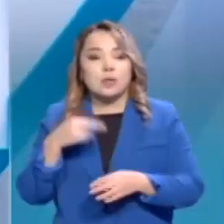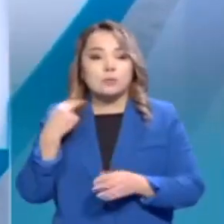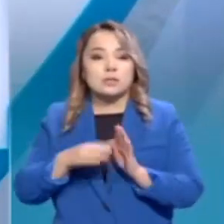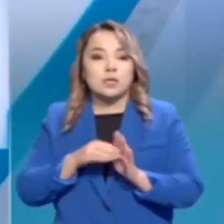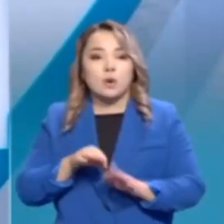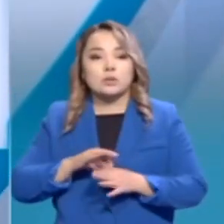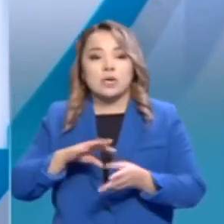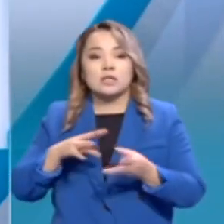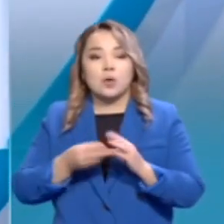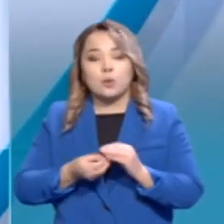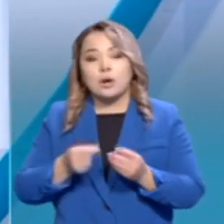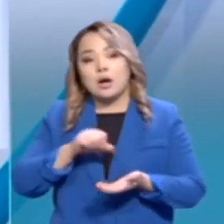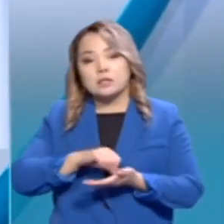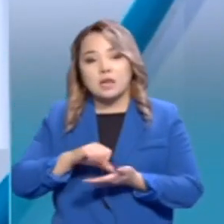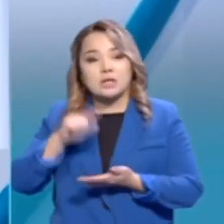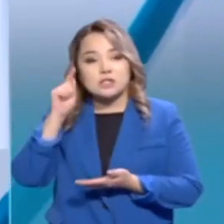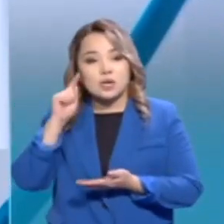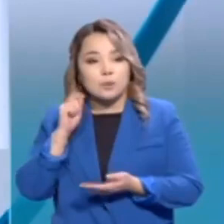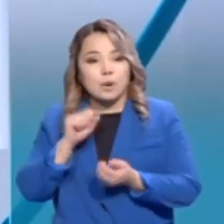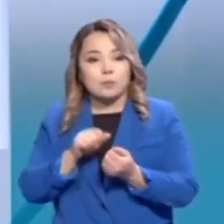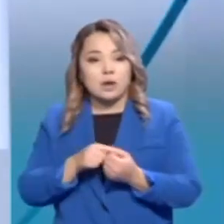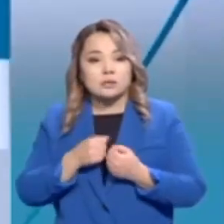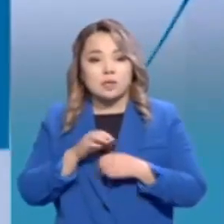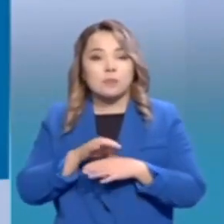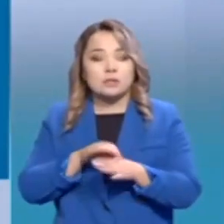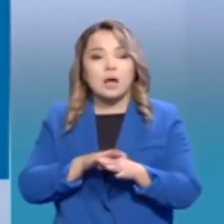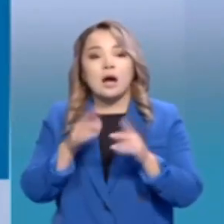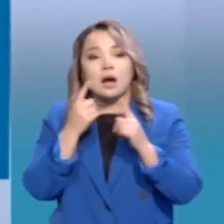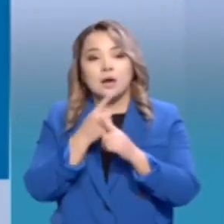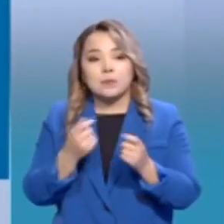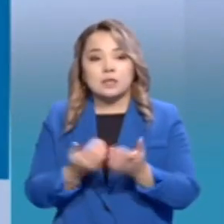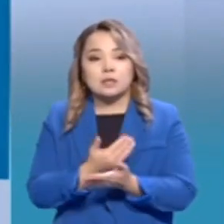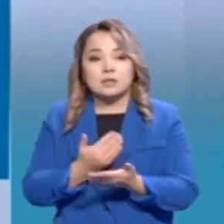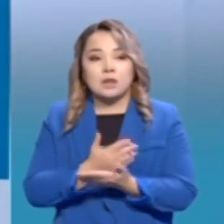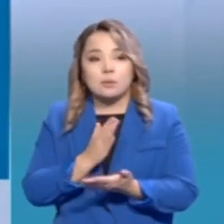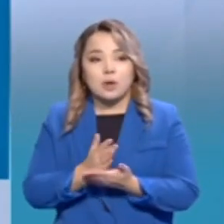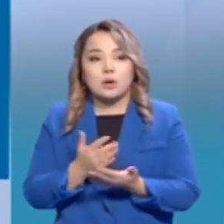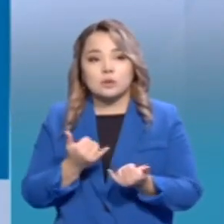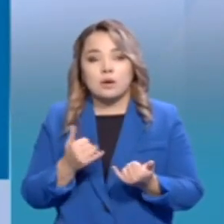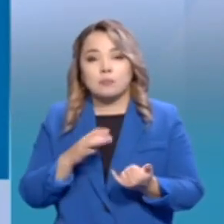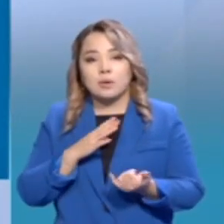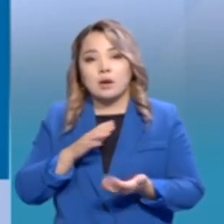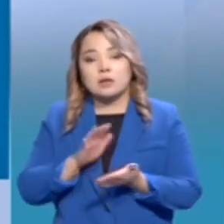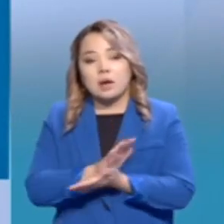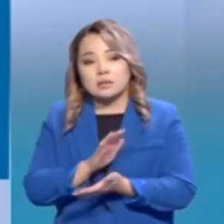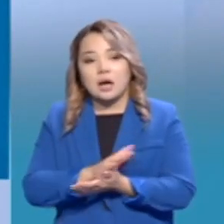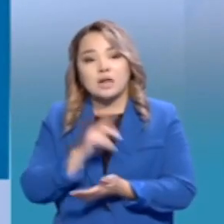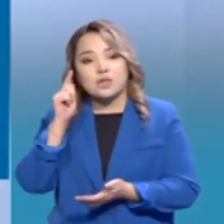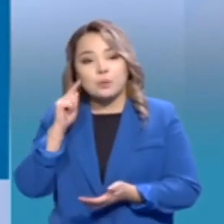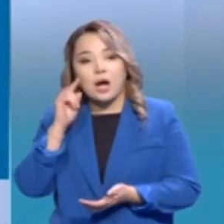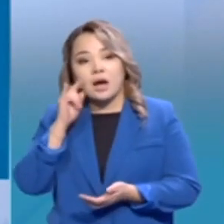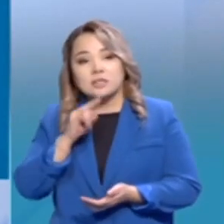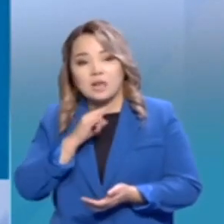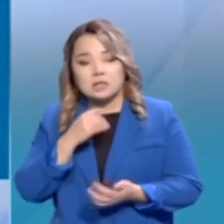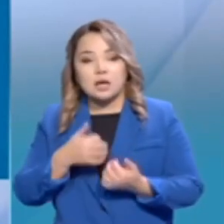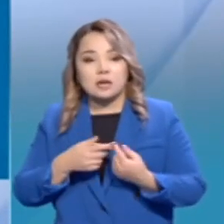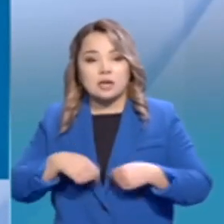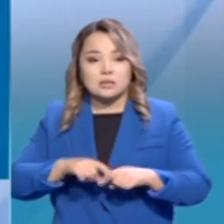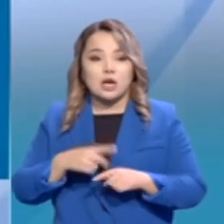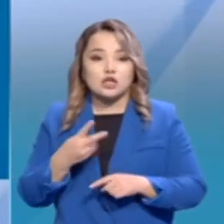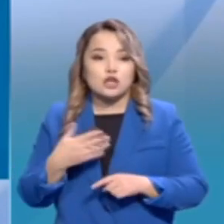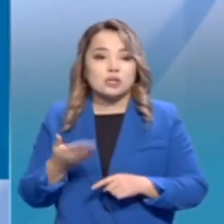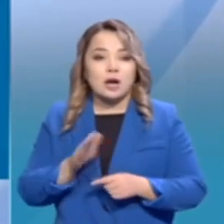сайлауының нәтижесіне қатысты әзербайжандық басылымдар осындай ақпарат таратып жатыр. Мусават газеті Азербайджан мен Қазақстан арасындағы екі